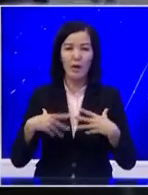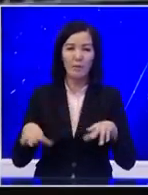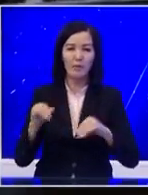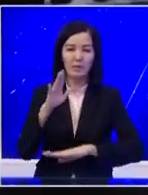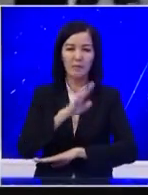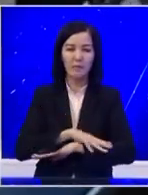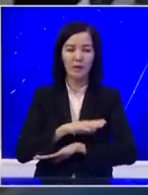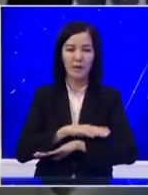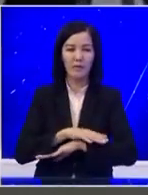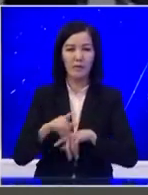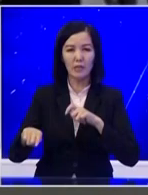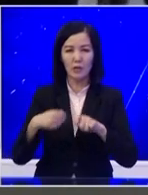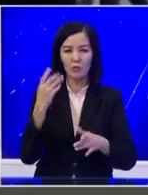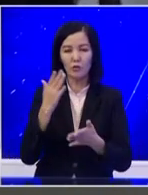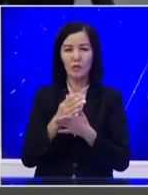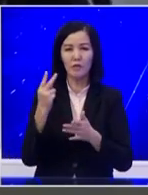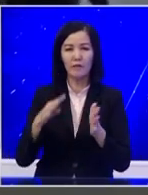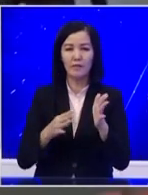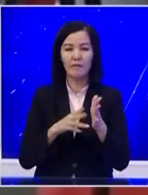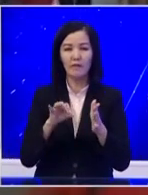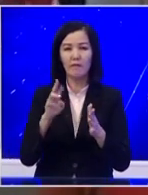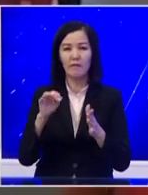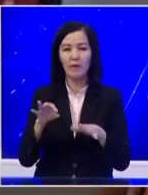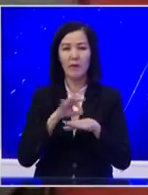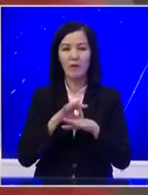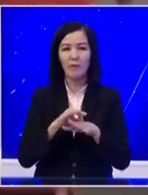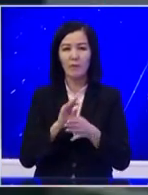они с событиями в Гродно 29 мая, где проходил сбор